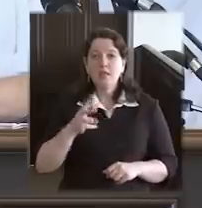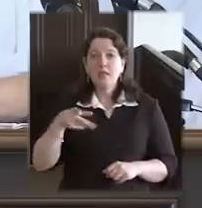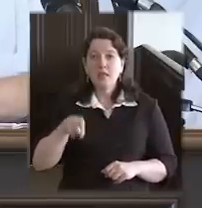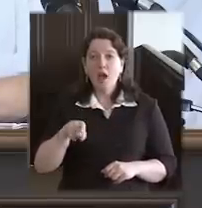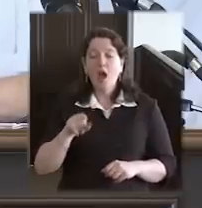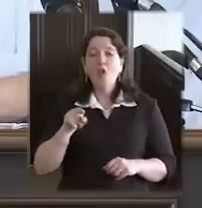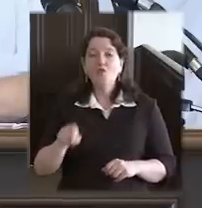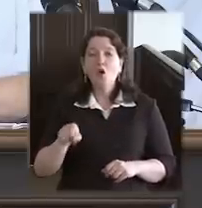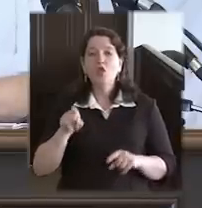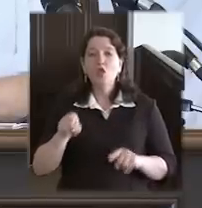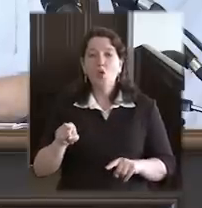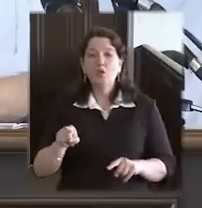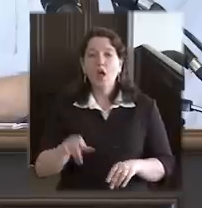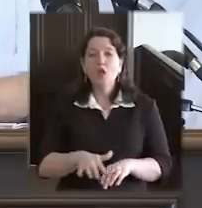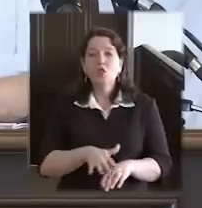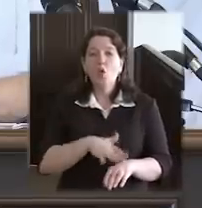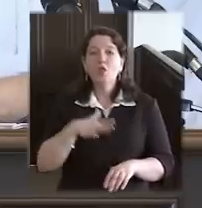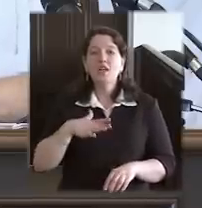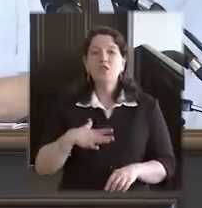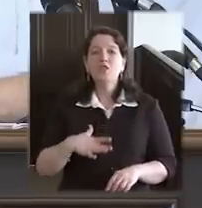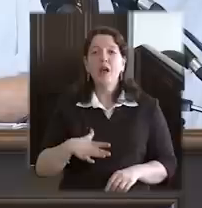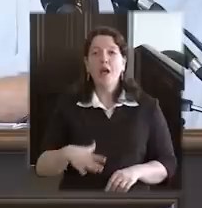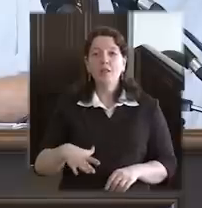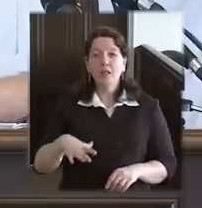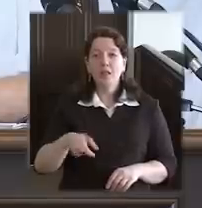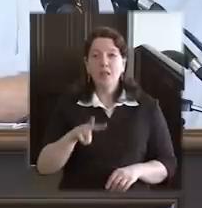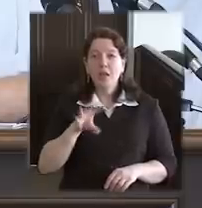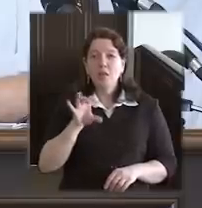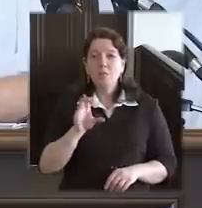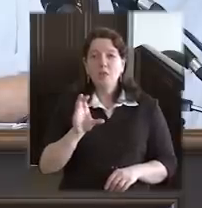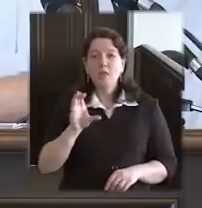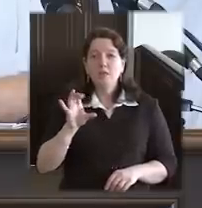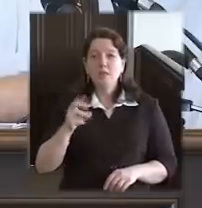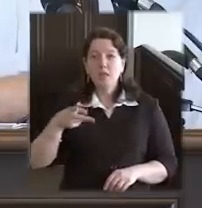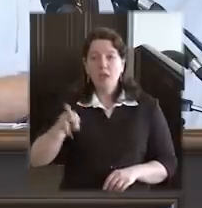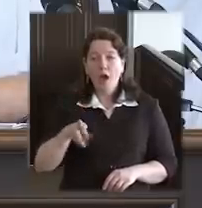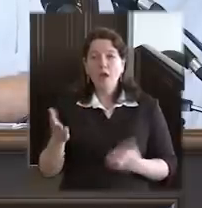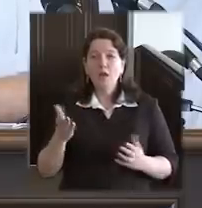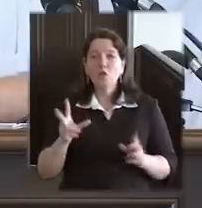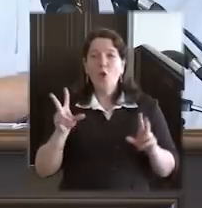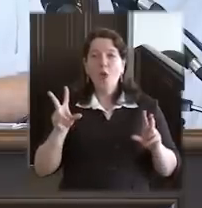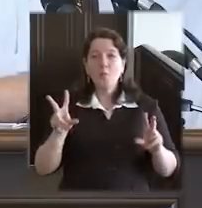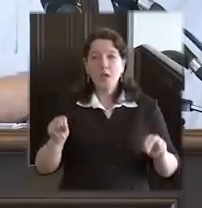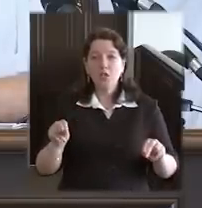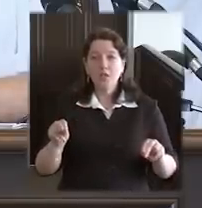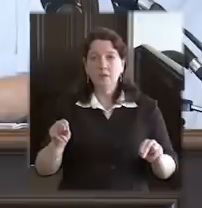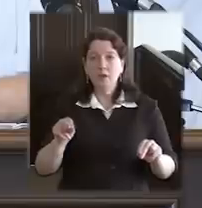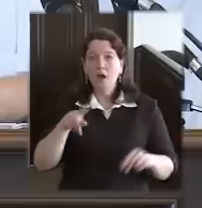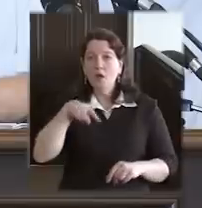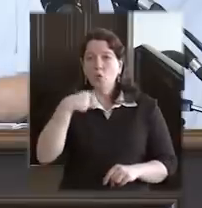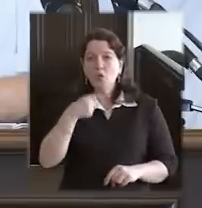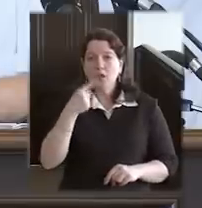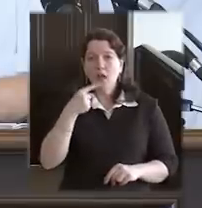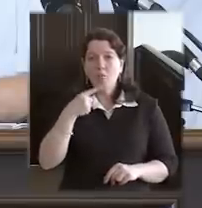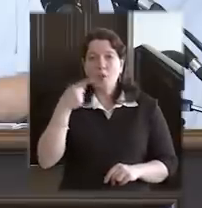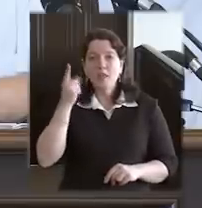вот тот долгожданный Мессия, который был обещан устами еврейских